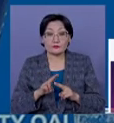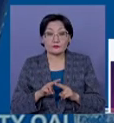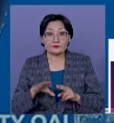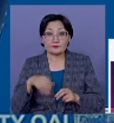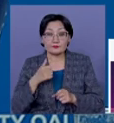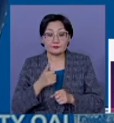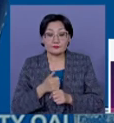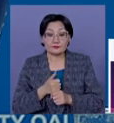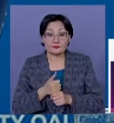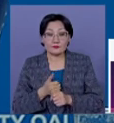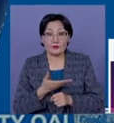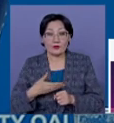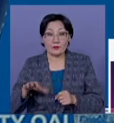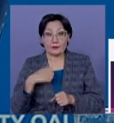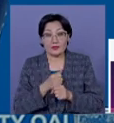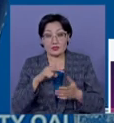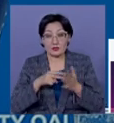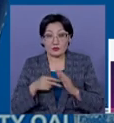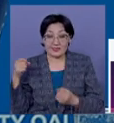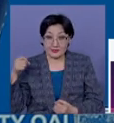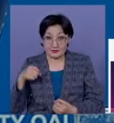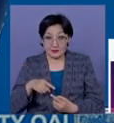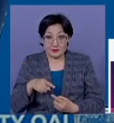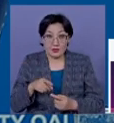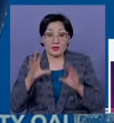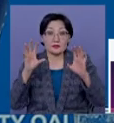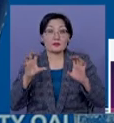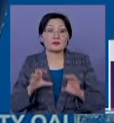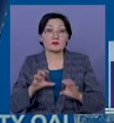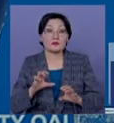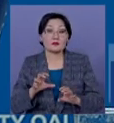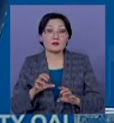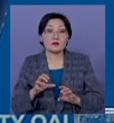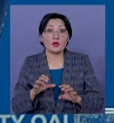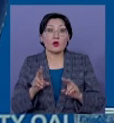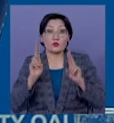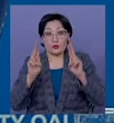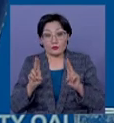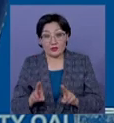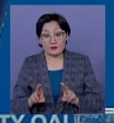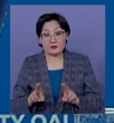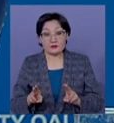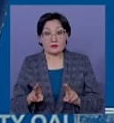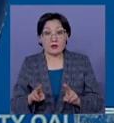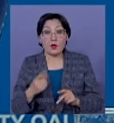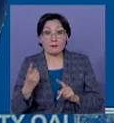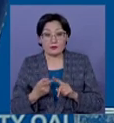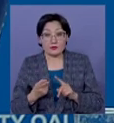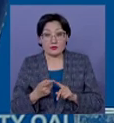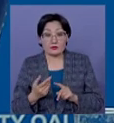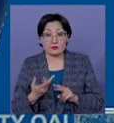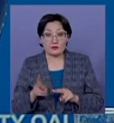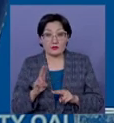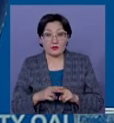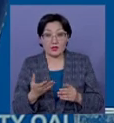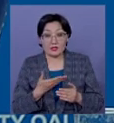бүкіл бас жоспарға сәйкес келіп тұрған заңдар, нормалар. Біріншіден ол